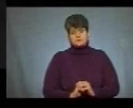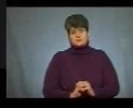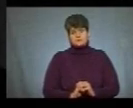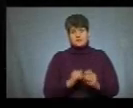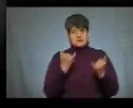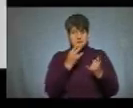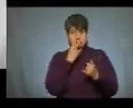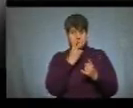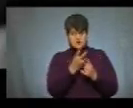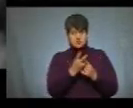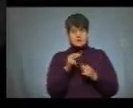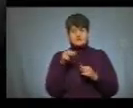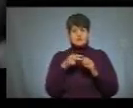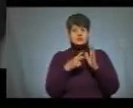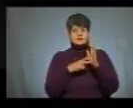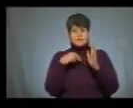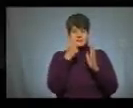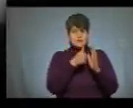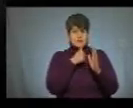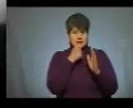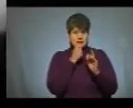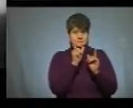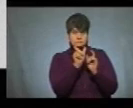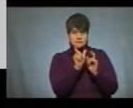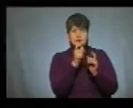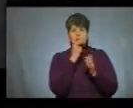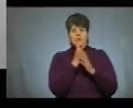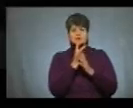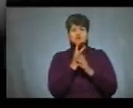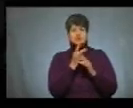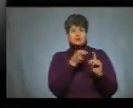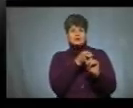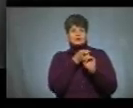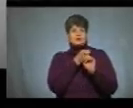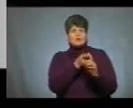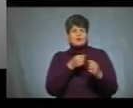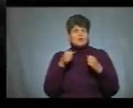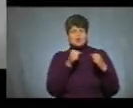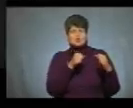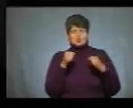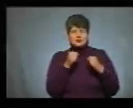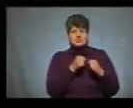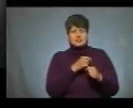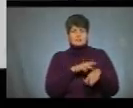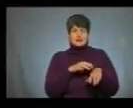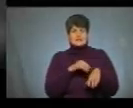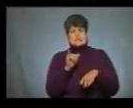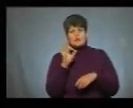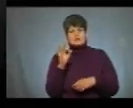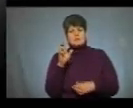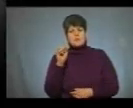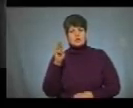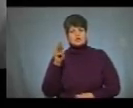Зараз ви бачите кадри з 2017 року, де зафіксована сутичка між Олександром Баштою і патрульними.